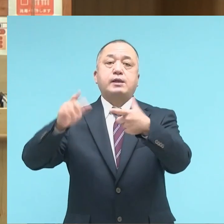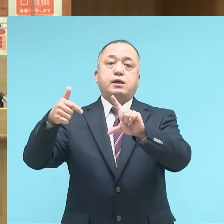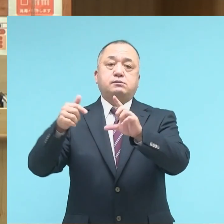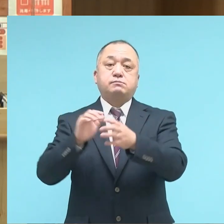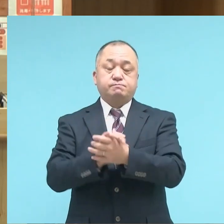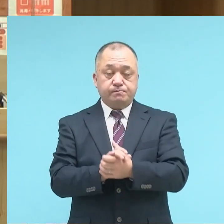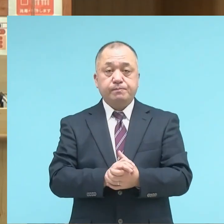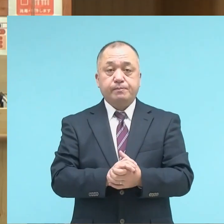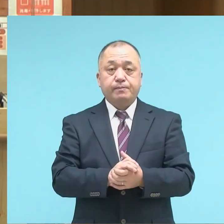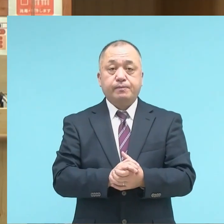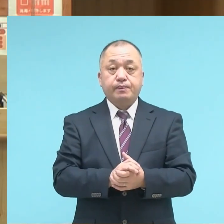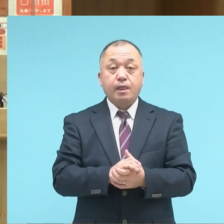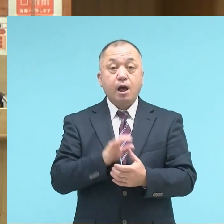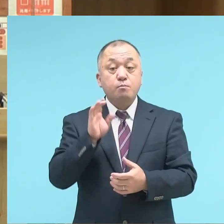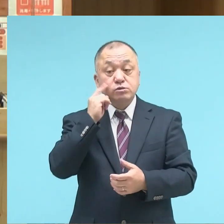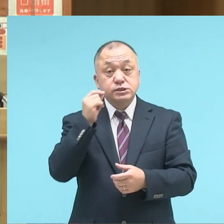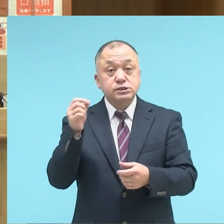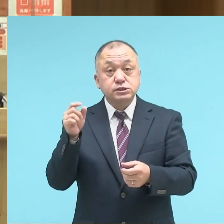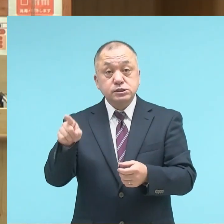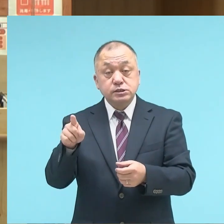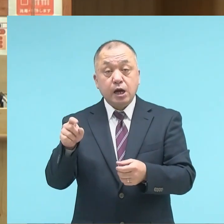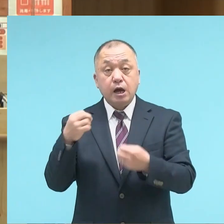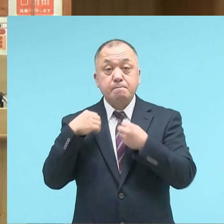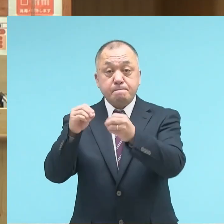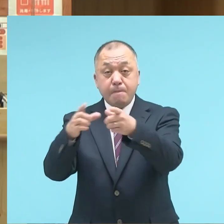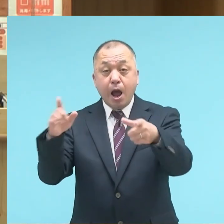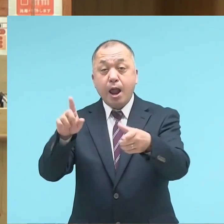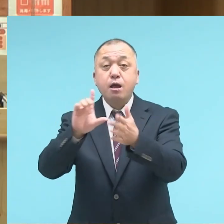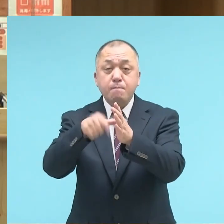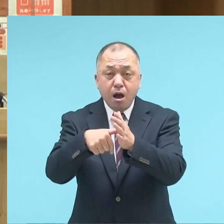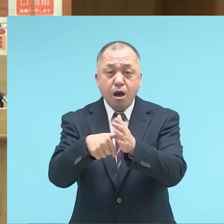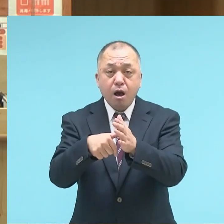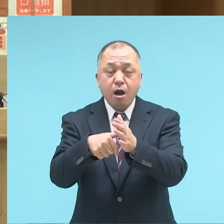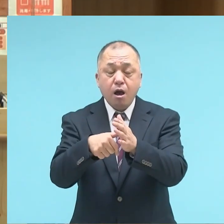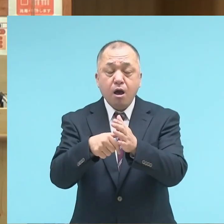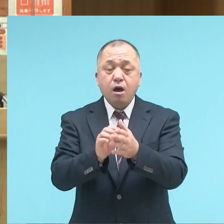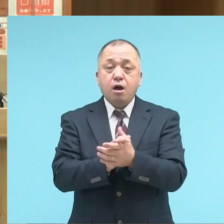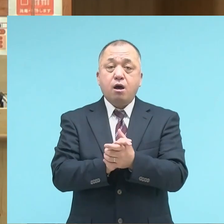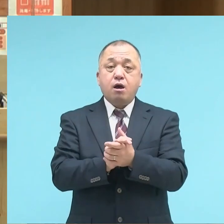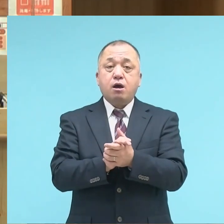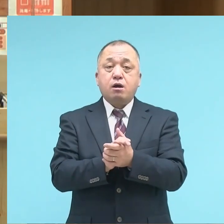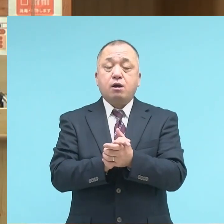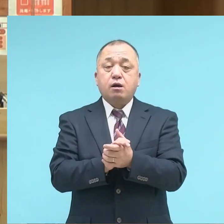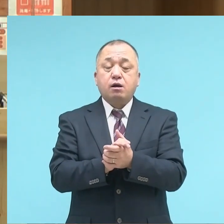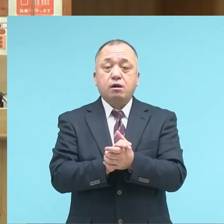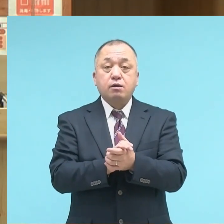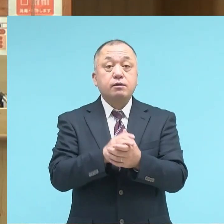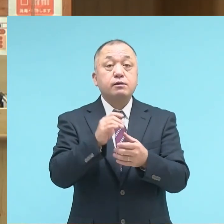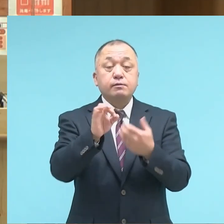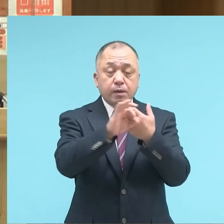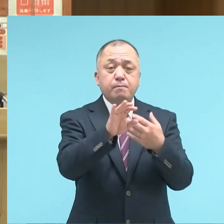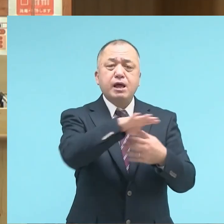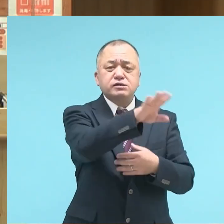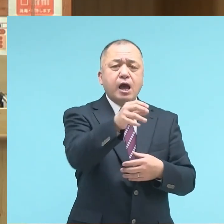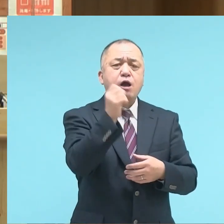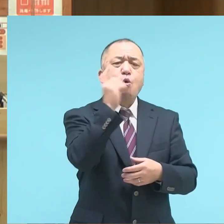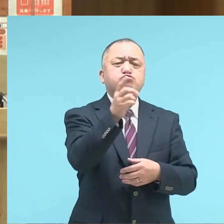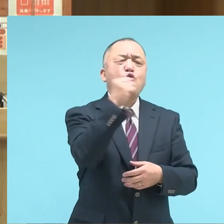ね、その往来について、その GoTo ってことで皆さんお話しされますけども、GoTo だけが人が移